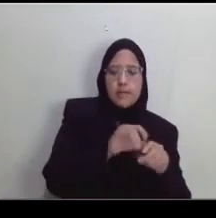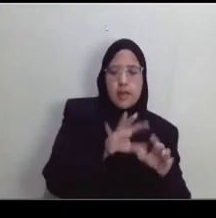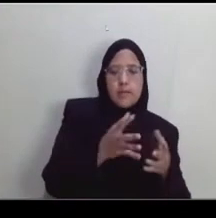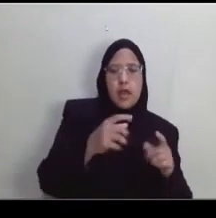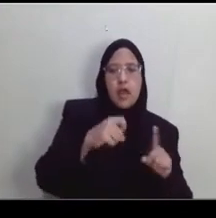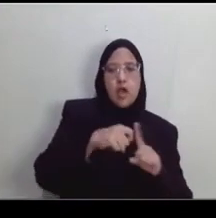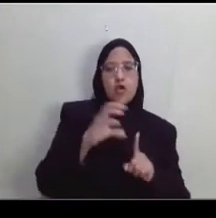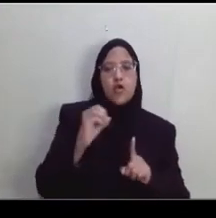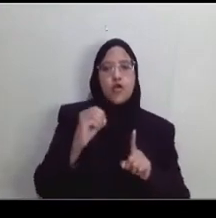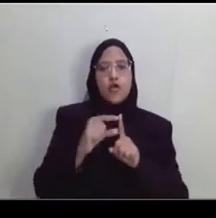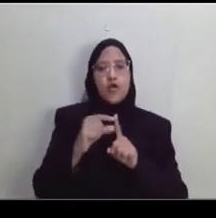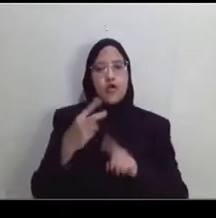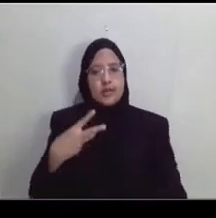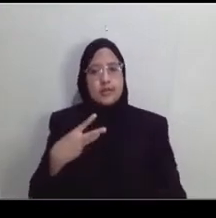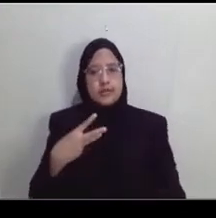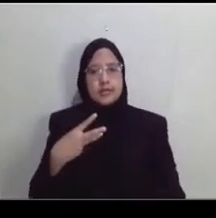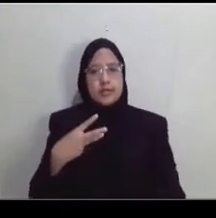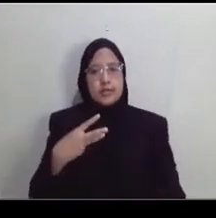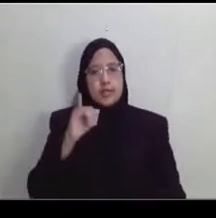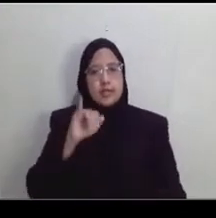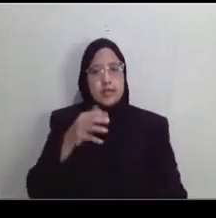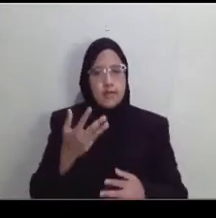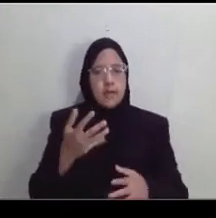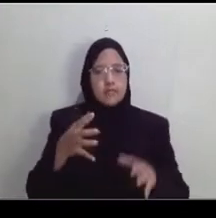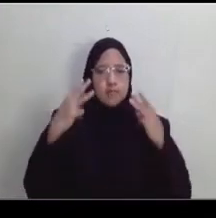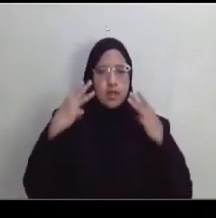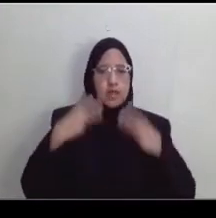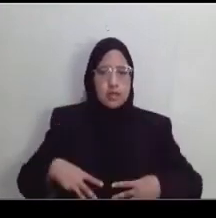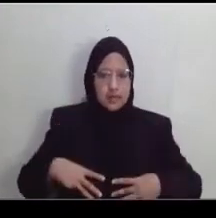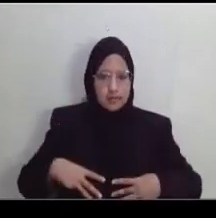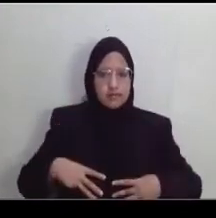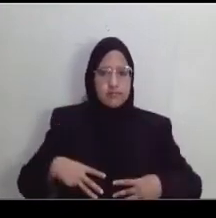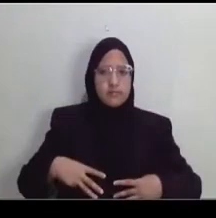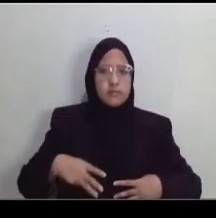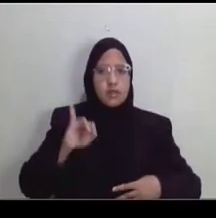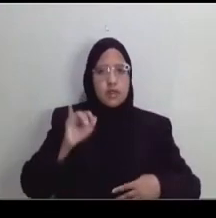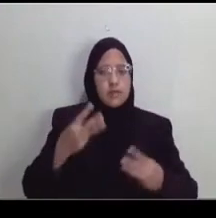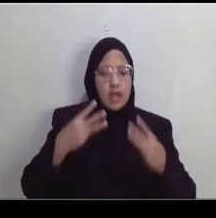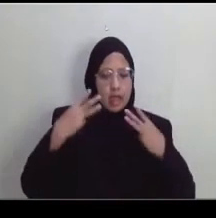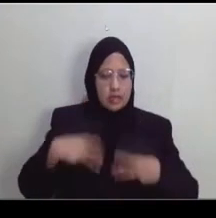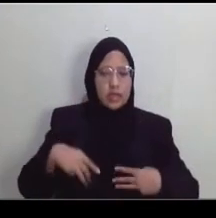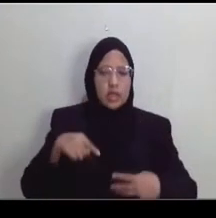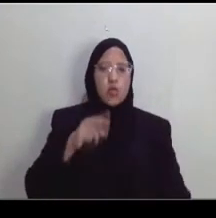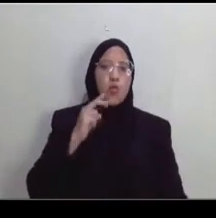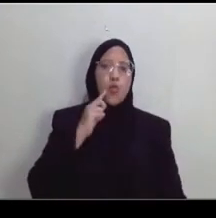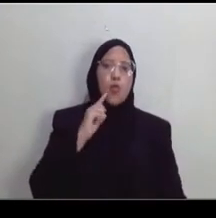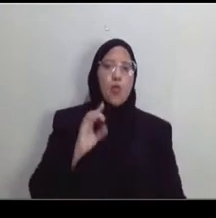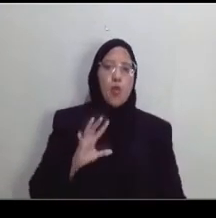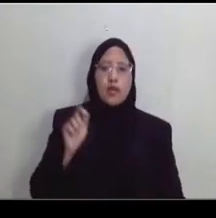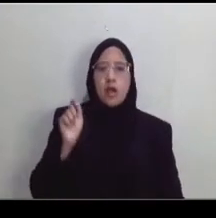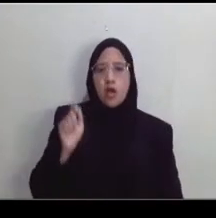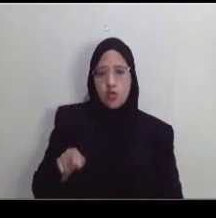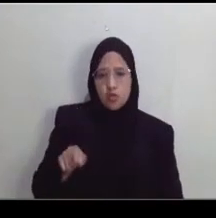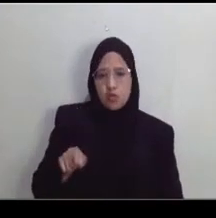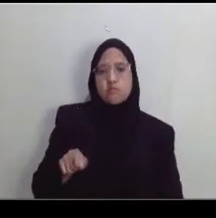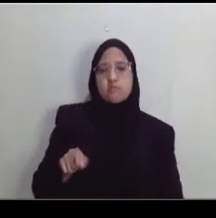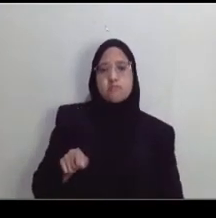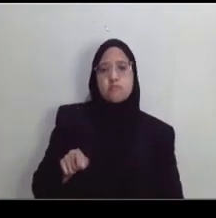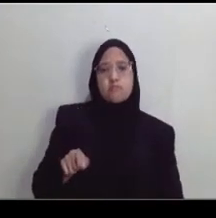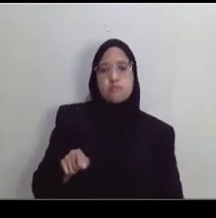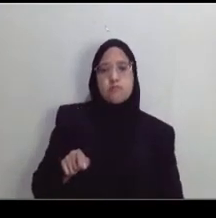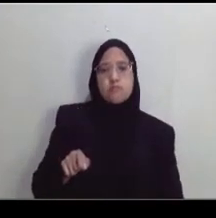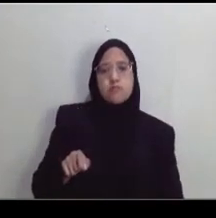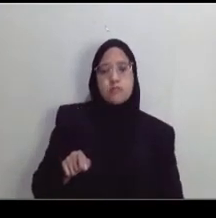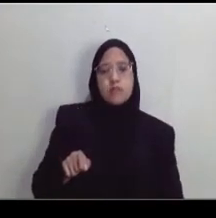etik maka etika juga memiliki warna sebagai norma hukum dengan segala konsekuensinya di